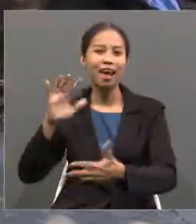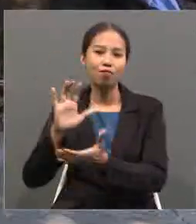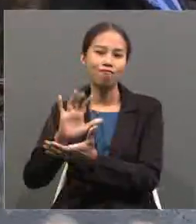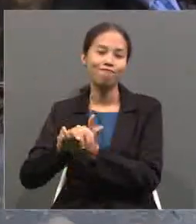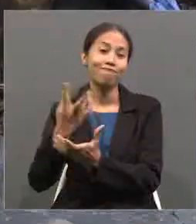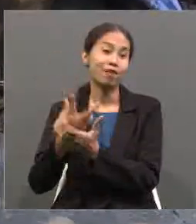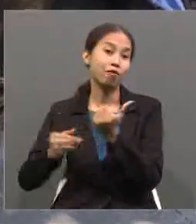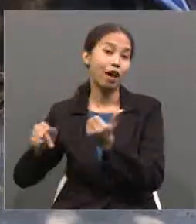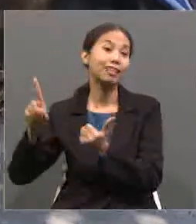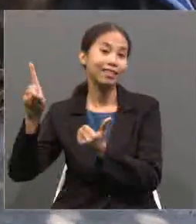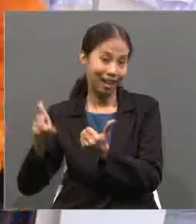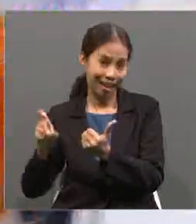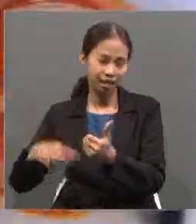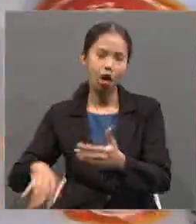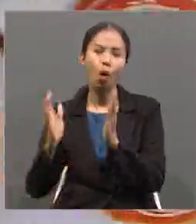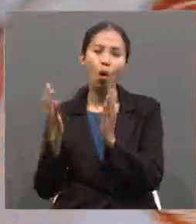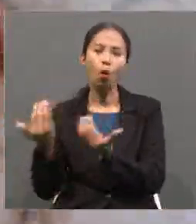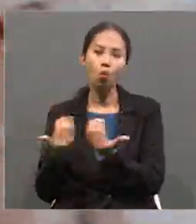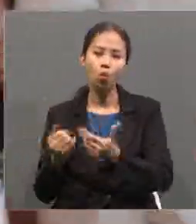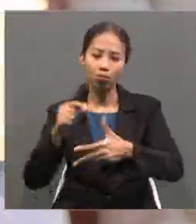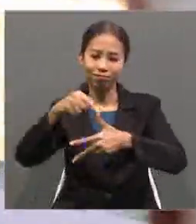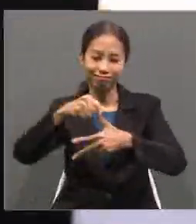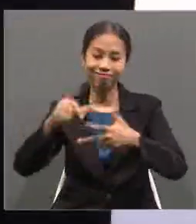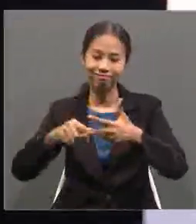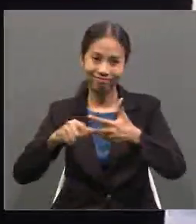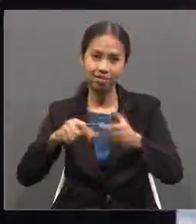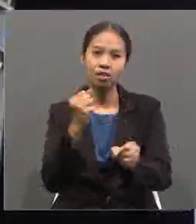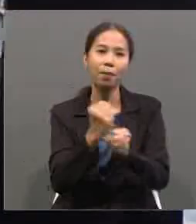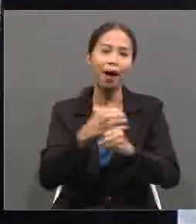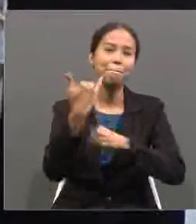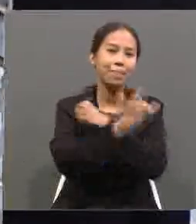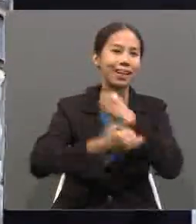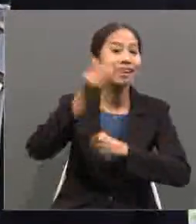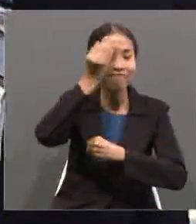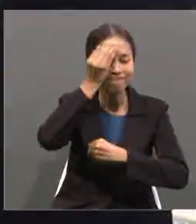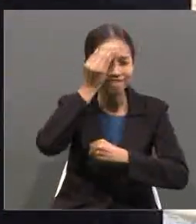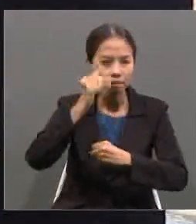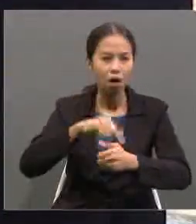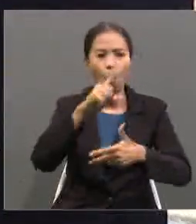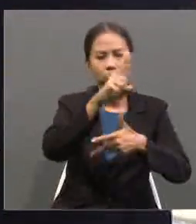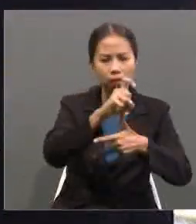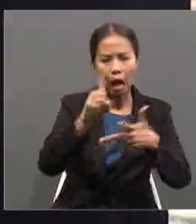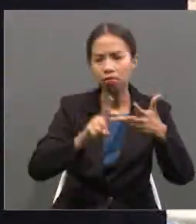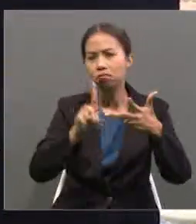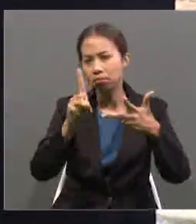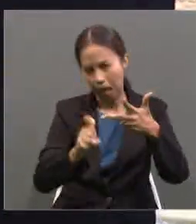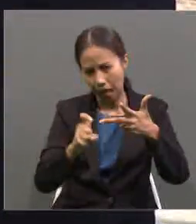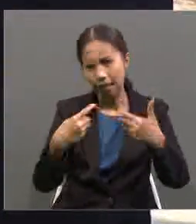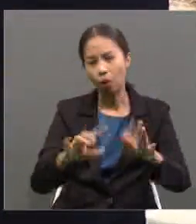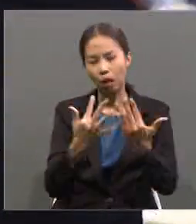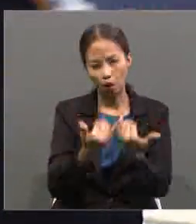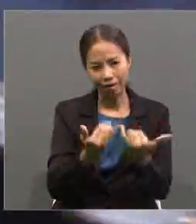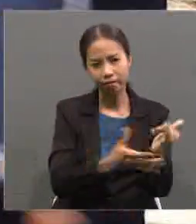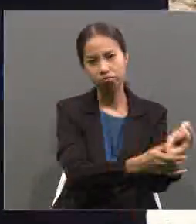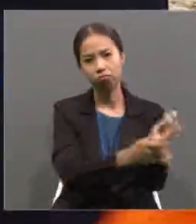นานนี้ลูก 2คนไปทำงานอิสราเอลเสียชีวิตทั้ง 2คนแต่เศพเพิ่งนำกลับมาแค่ 1ศพเท่า